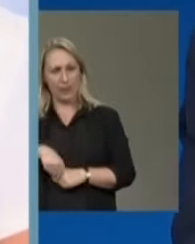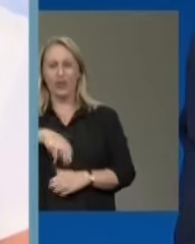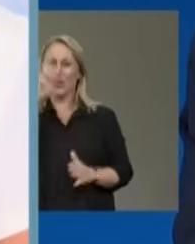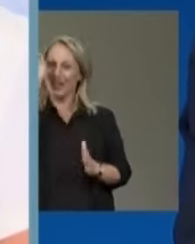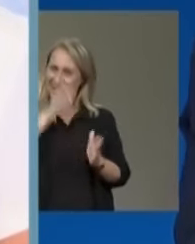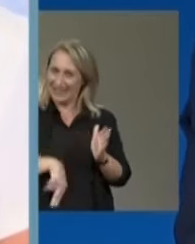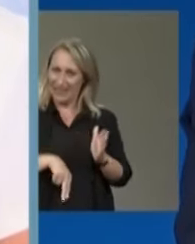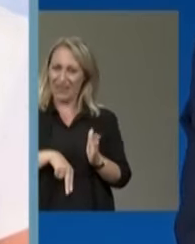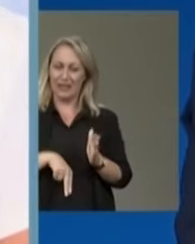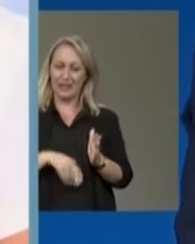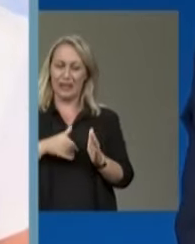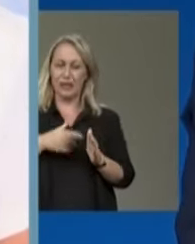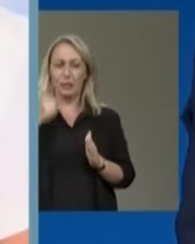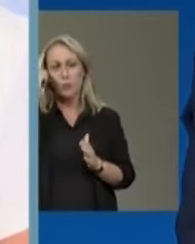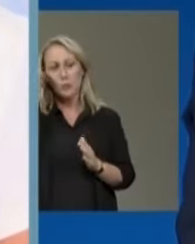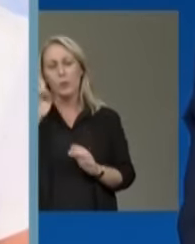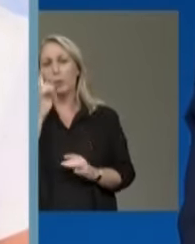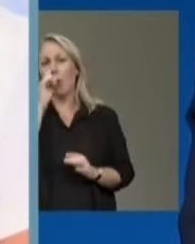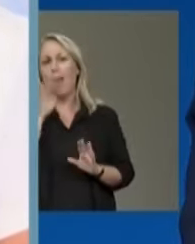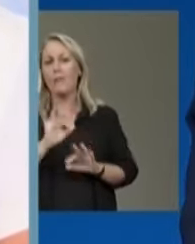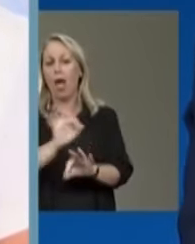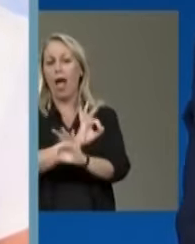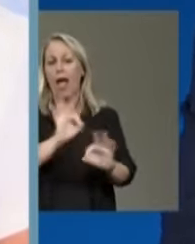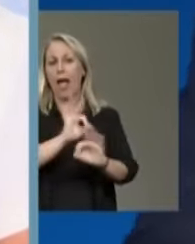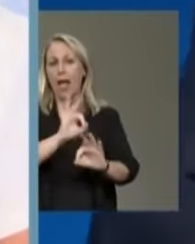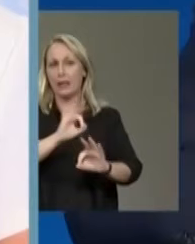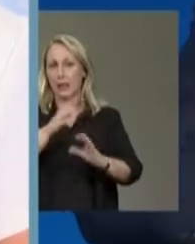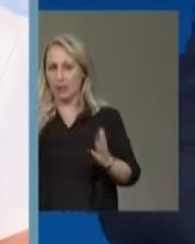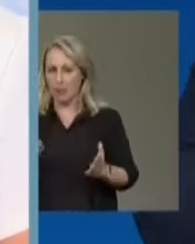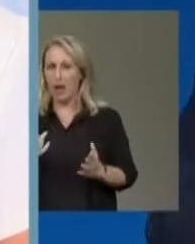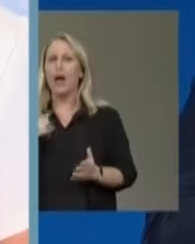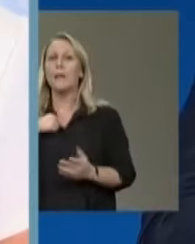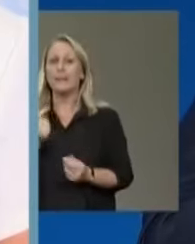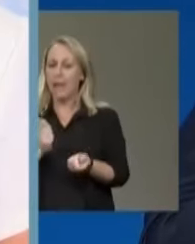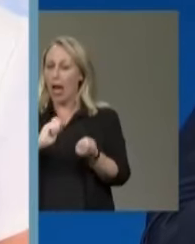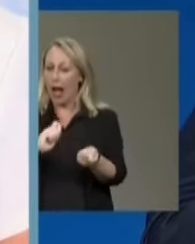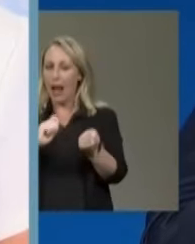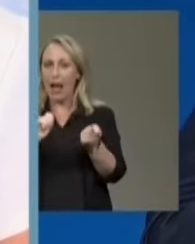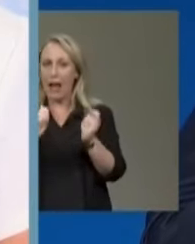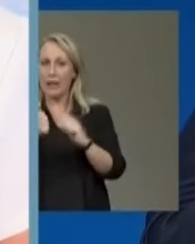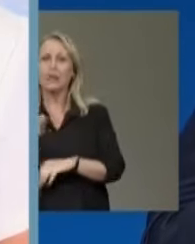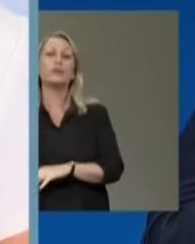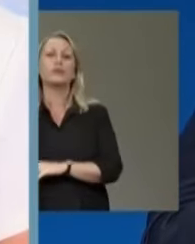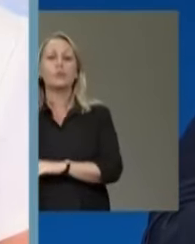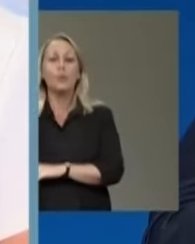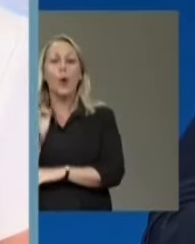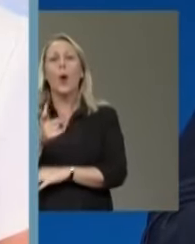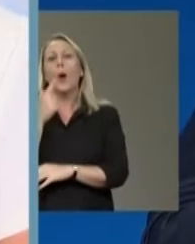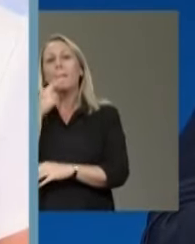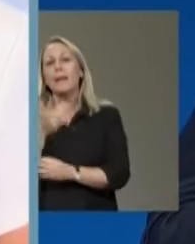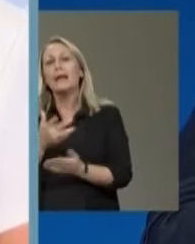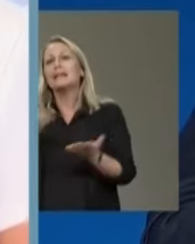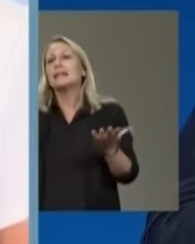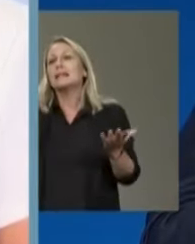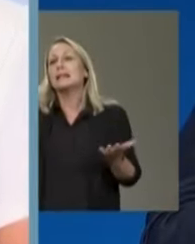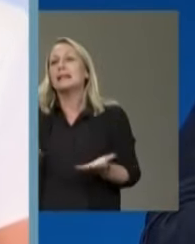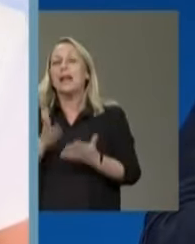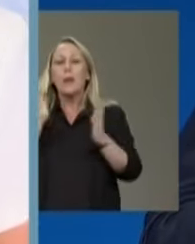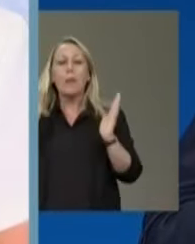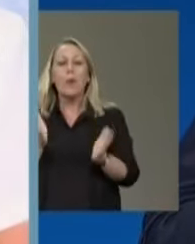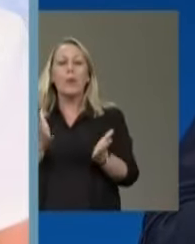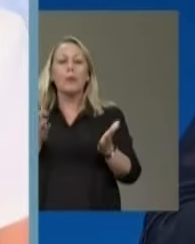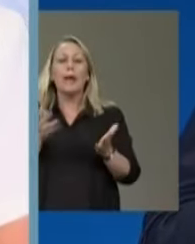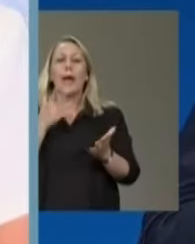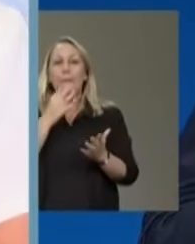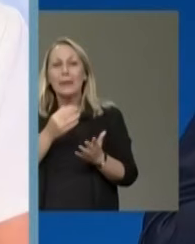πάνω από το Αιγαίο, όμως παραμένουν αυτές οι προκλήσεις της Τουρκίας. Όταν λοιπόν και αυτά εκλείψουν, τότε θα μπορέσει να ξεκινήσει και η συζήτηση ανάμεσα